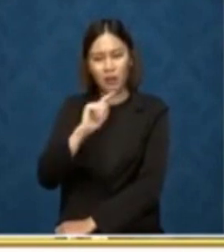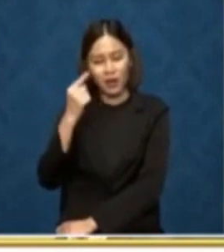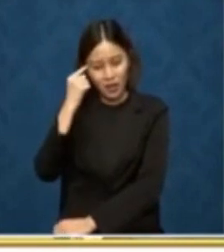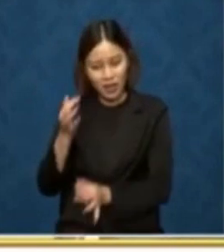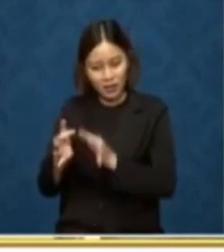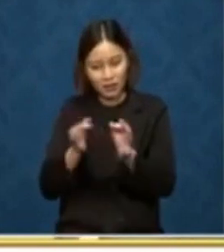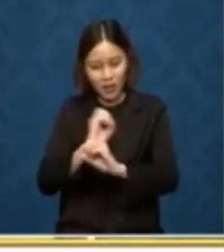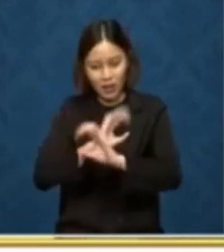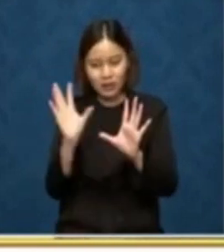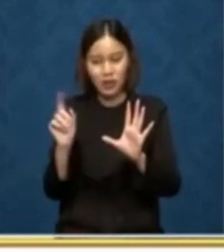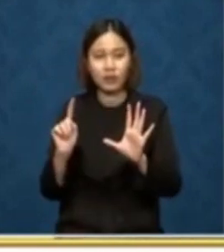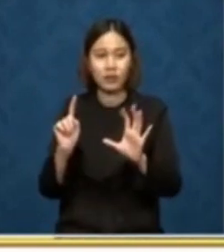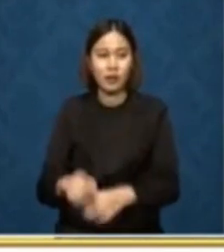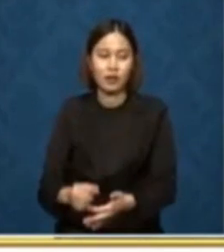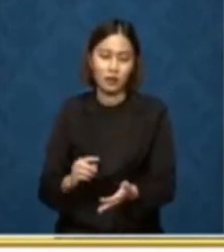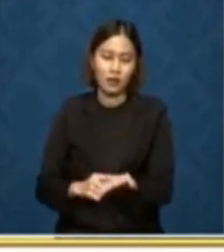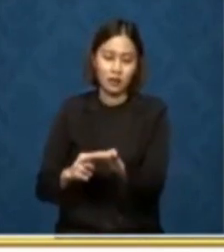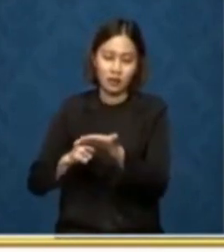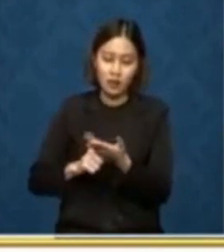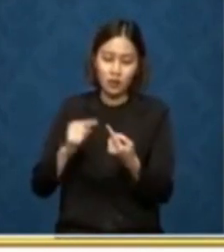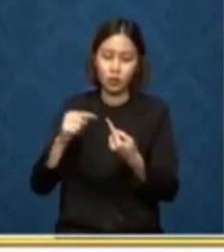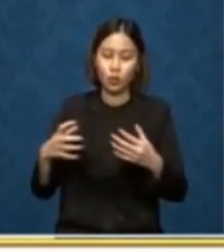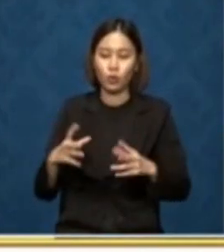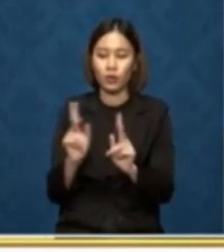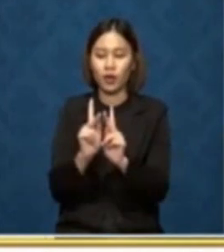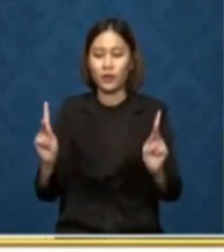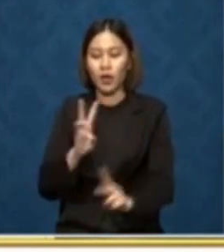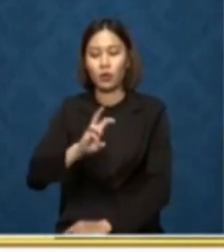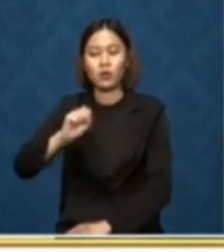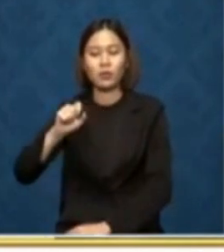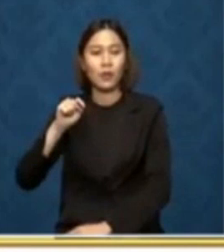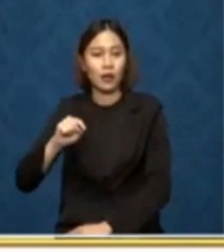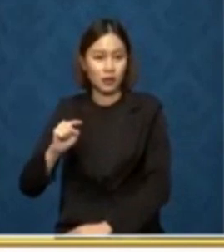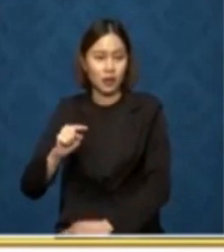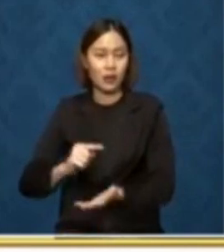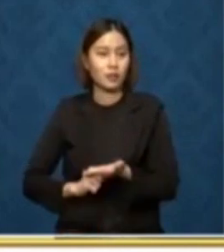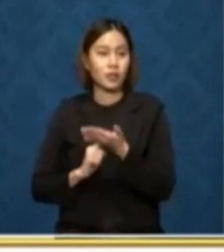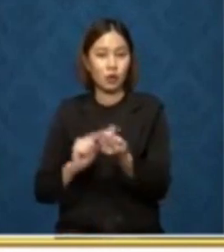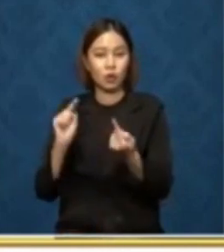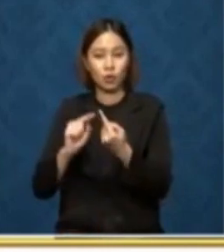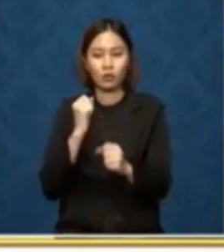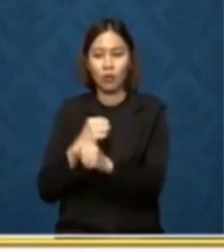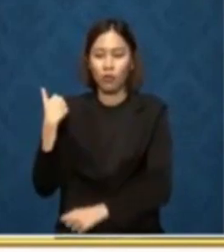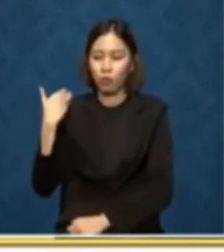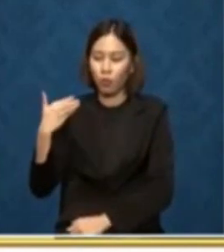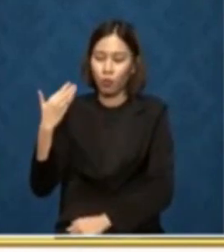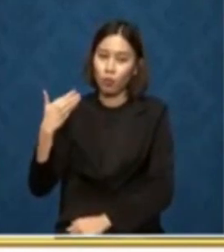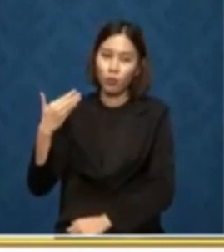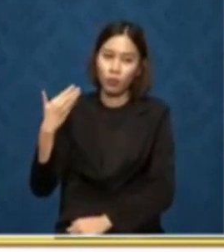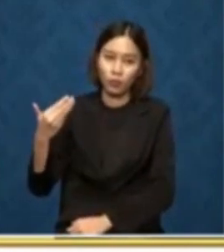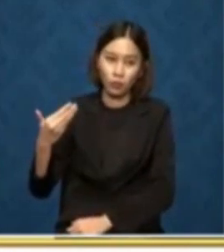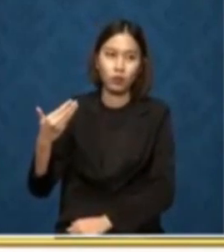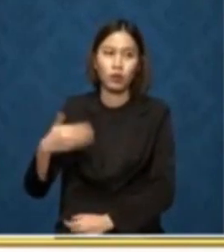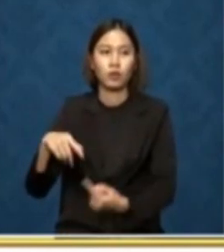ทชียใหเห็นะครับว่าจิ ๆ แล้วข้อเสนอในการตั้งกรัติกวิศามันนี้เป็ขอเสนอมที่ดำเนินมานางนานเลยครั